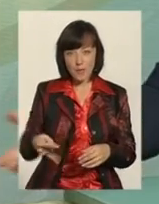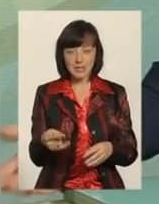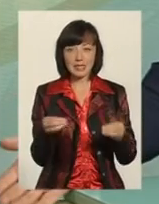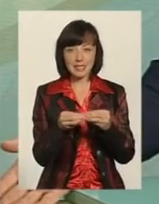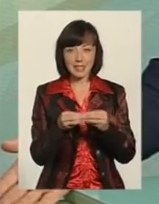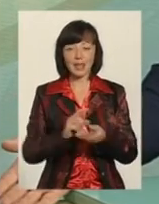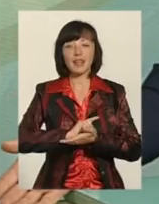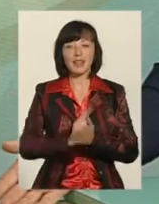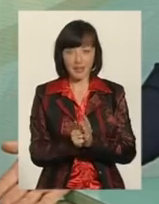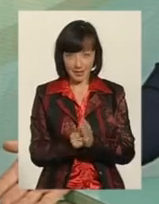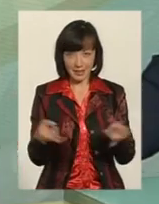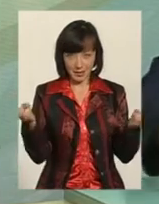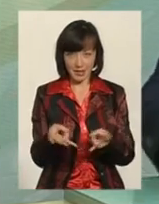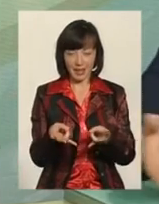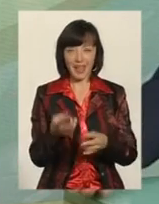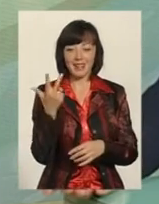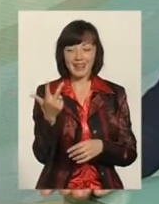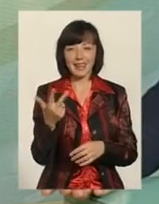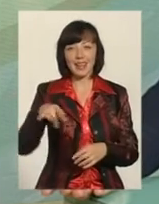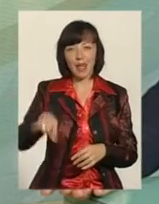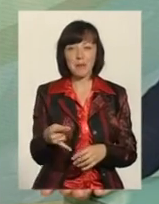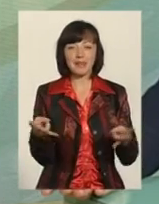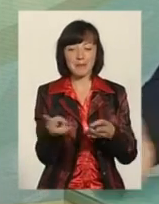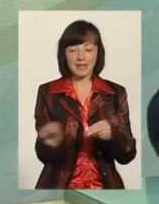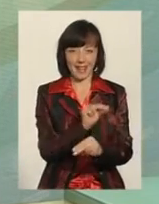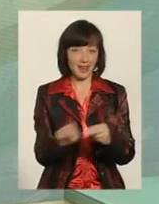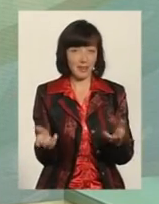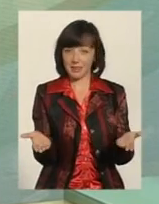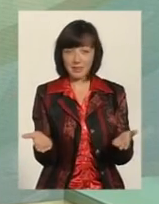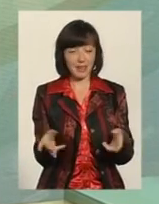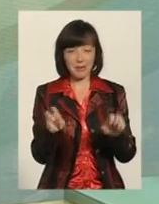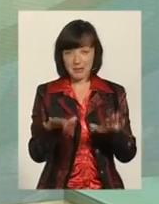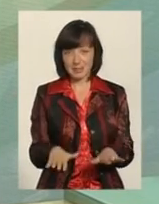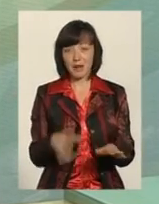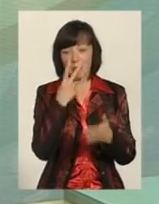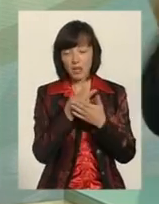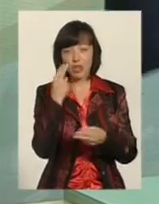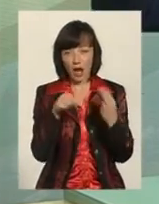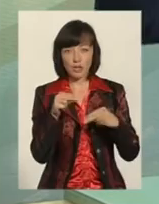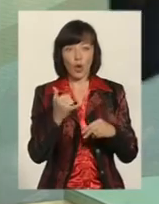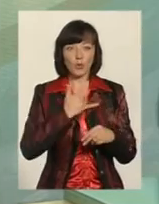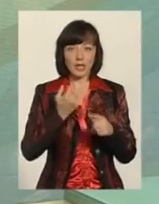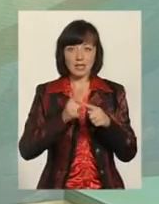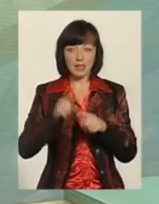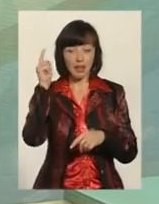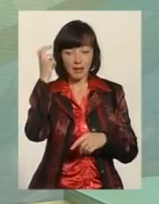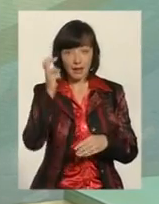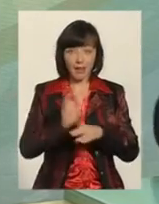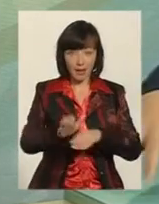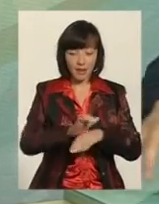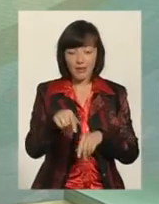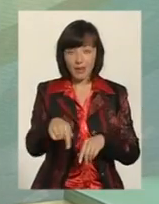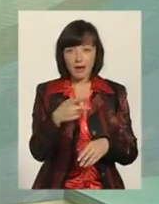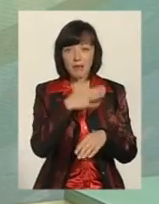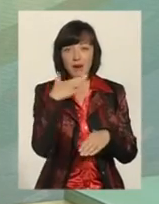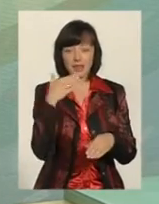кошти на три ями, якісь цих трьох треба залатати. Ну вона на місцях же ж бачить краще. А в нас от, коли це все зверху і ще